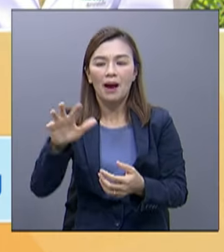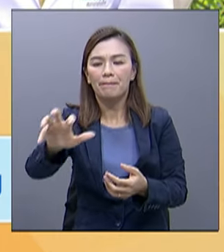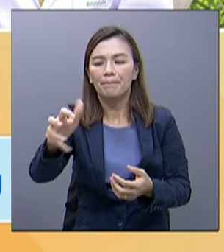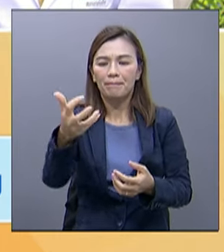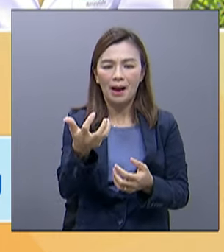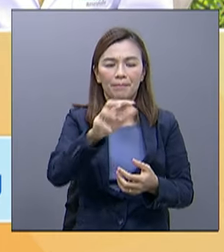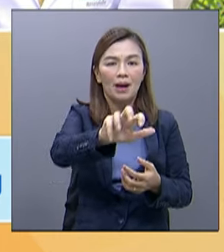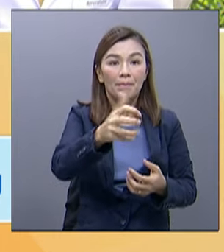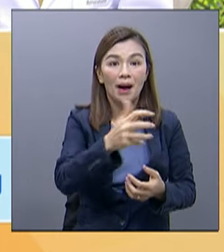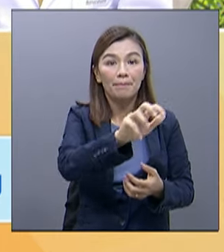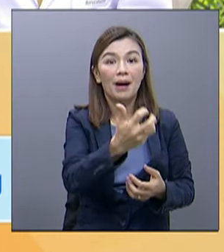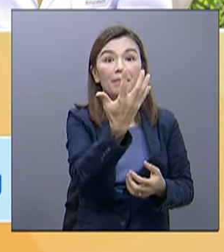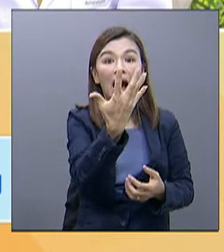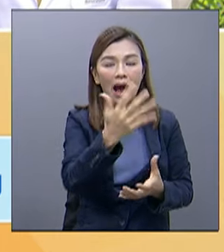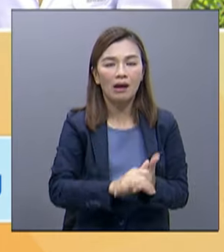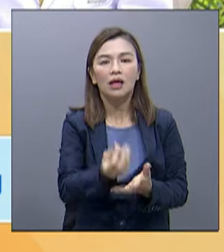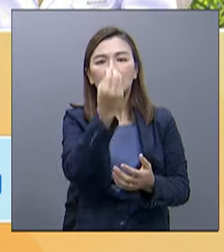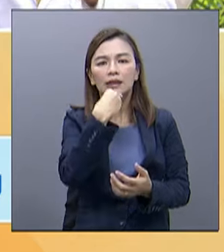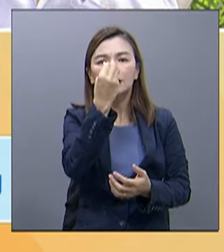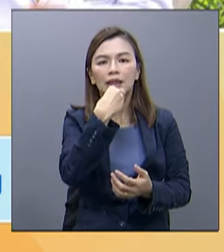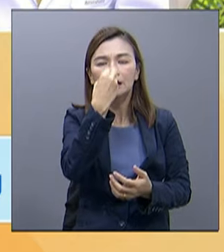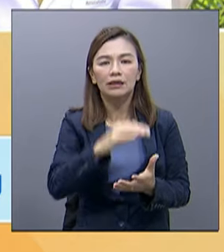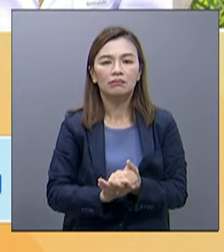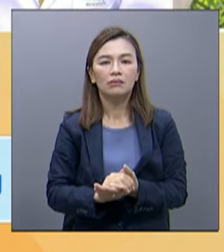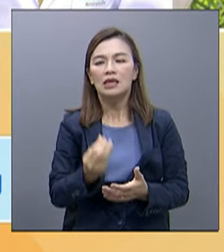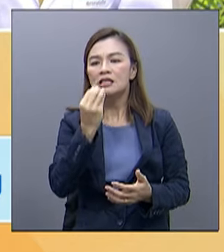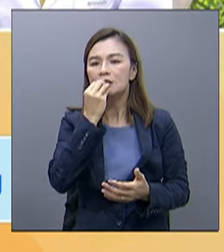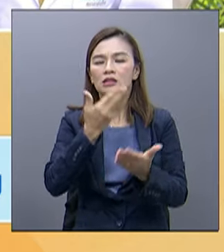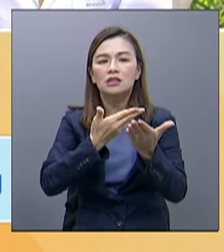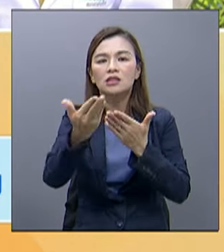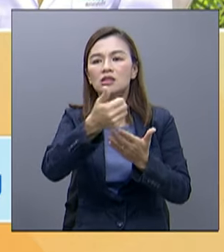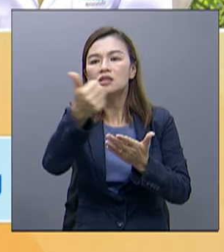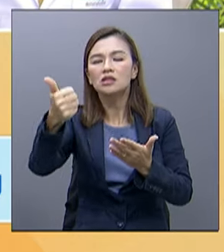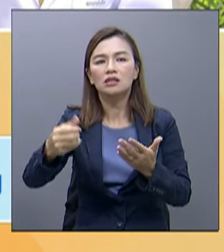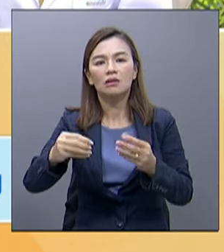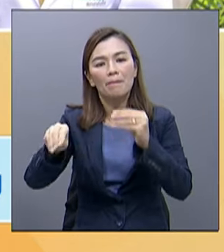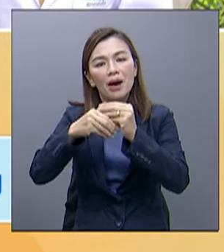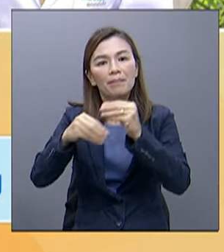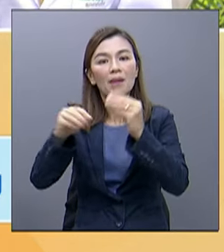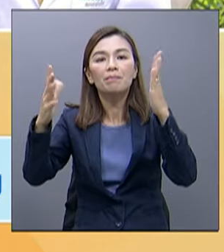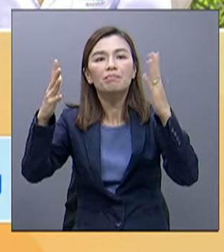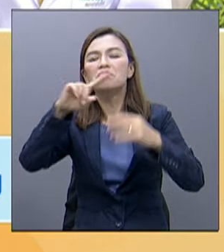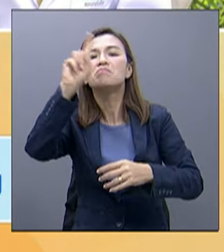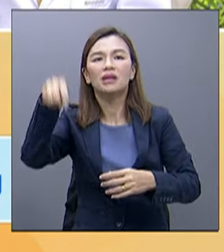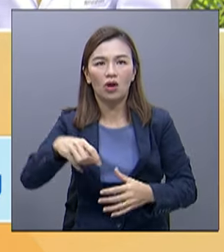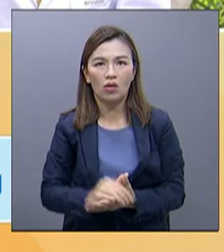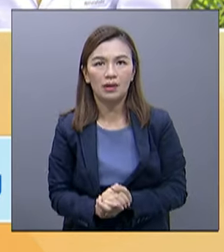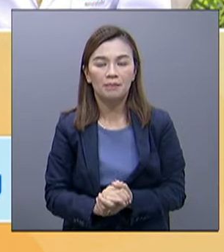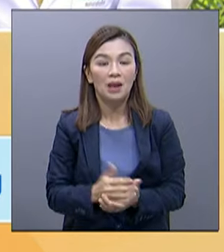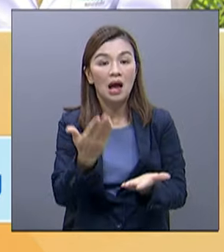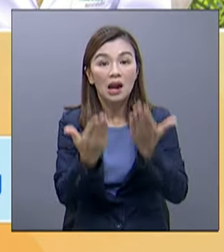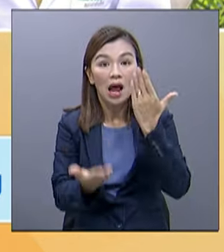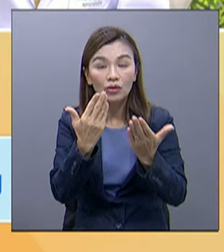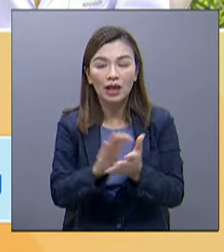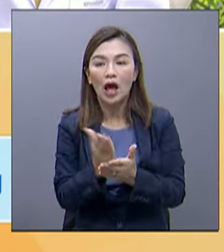เสริมครับอืนะครับยกเว้นคุณไปตรวจไปครบคุณหมอซึ่งจะมีบางอันที่เราจะให้โดยคำนักนของแพทย์ครับยกตัว